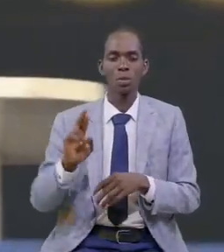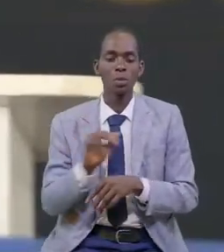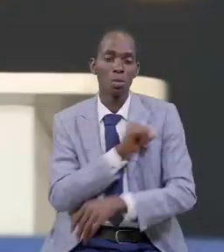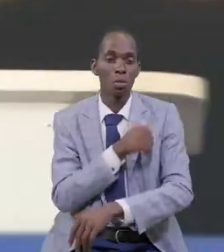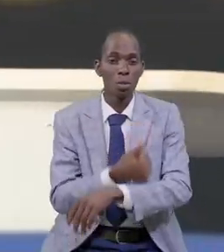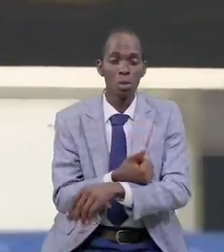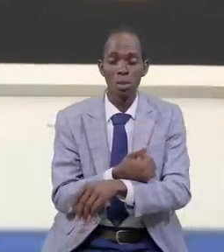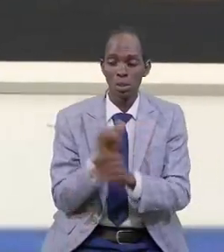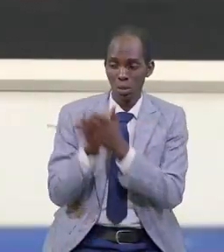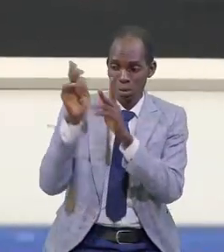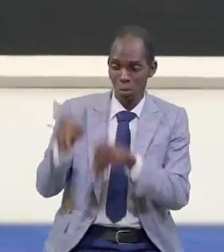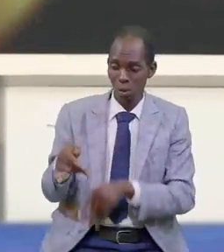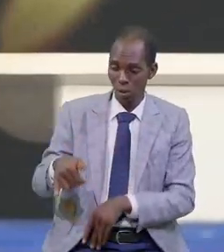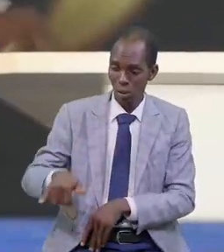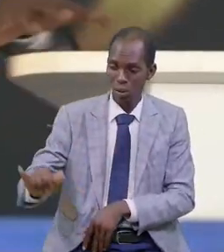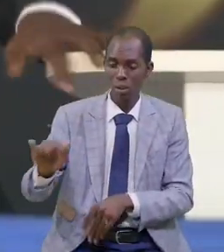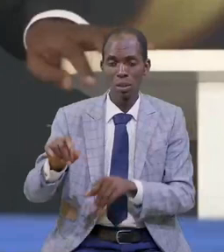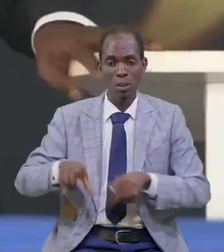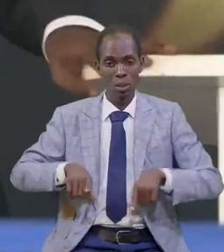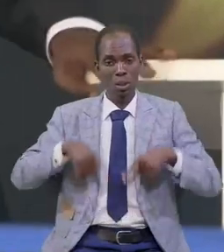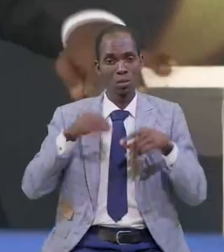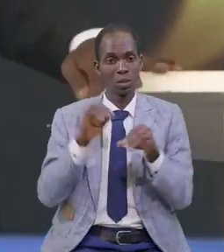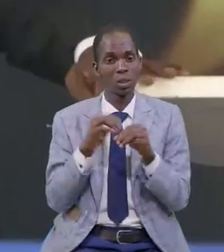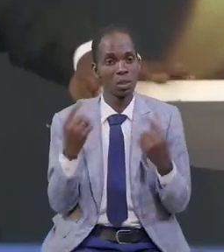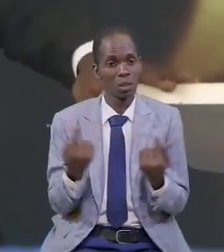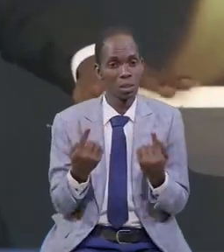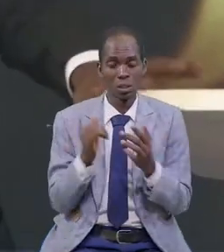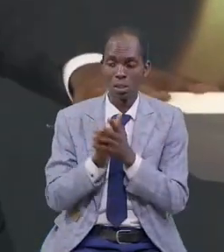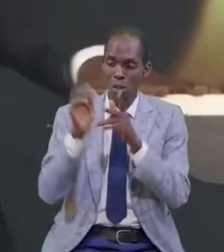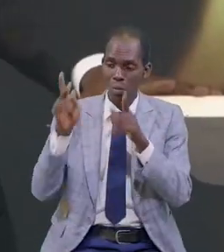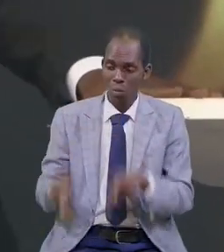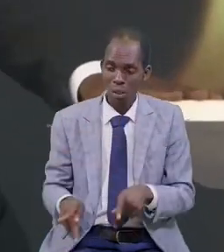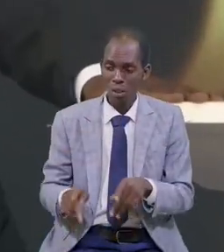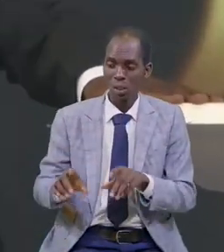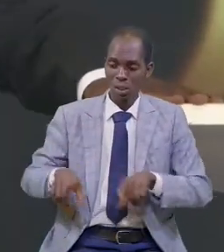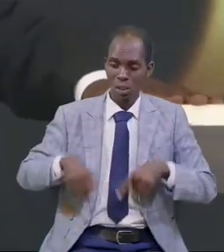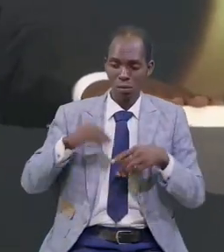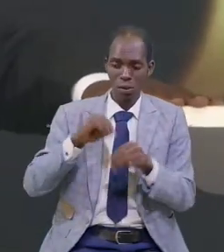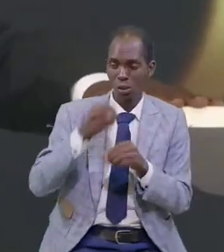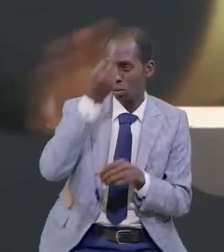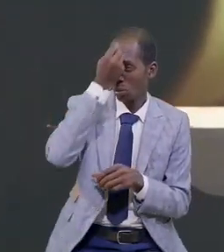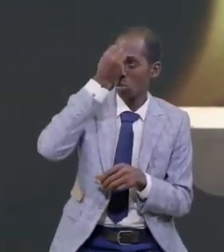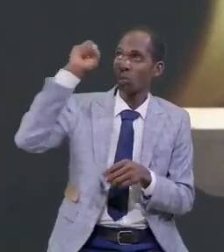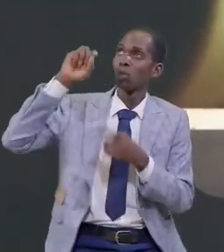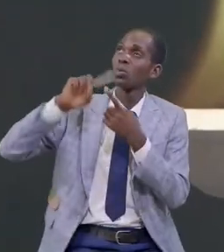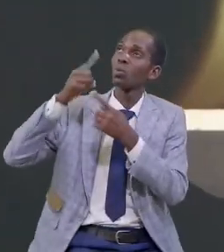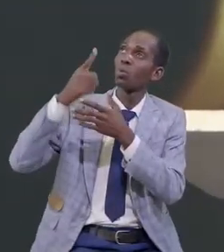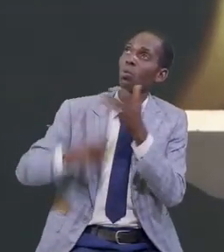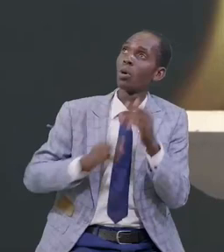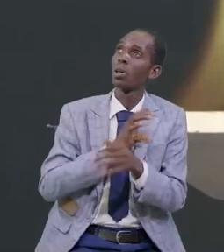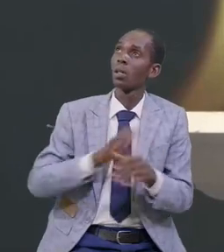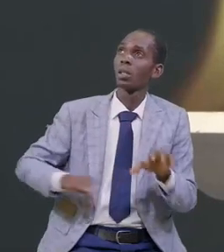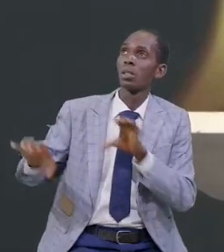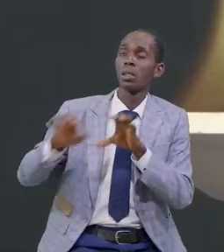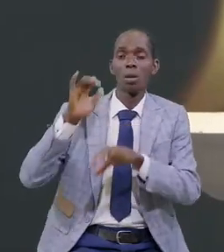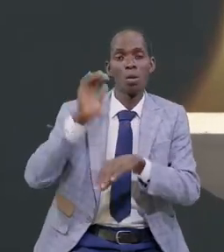la position religieuse que vous avez si la personne vive dans le péché en